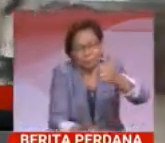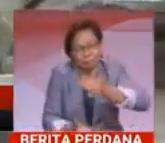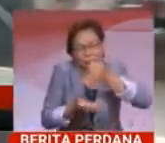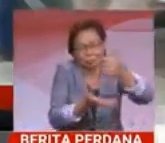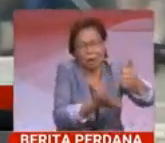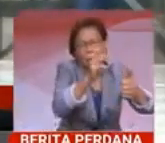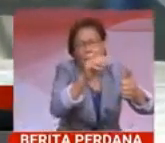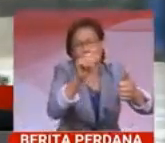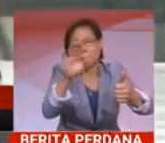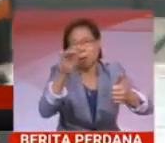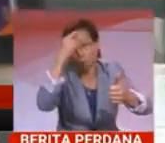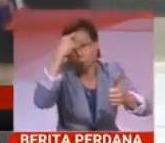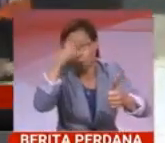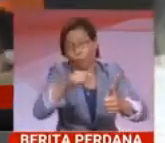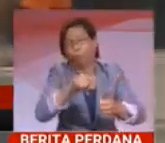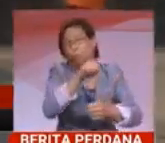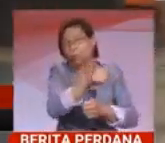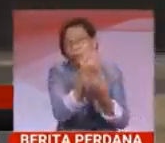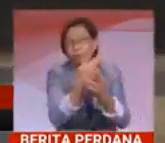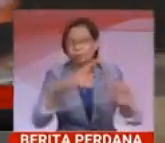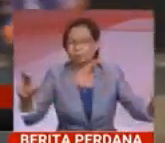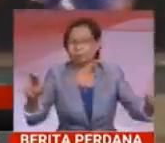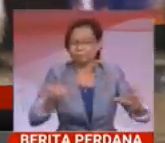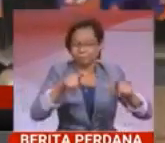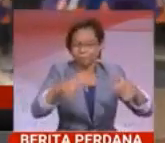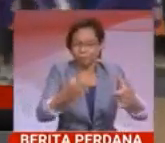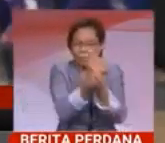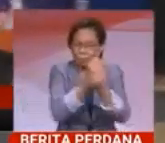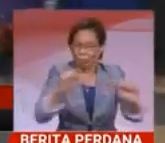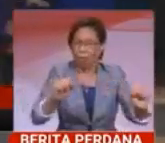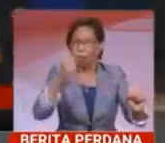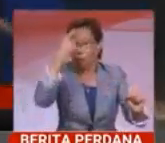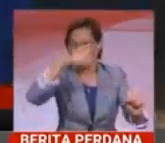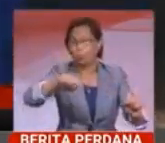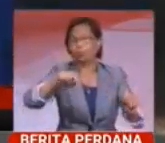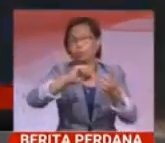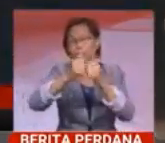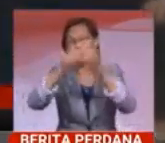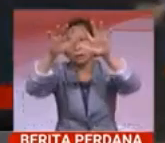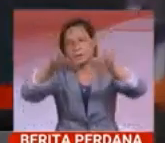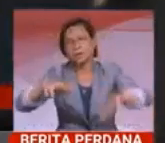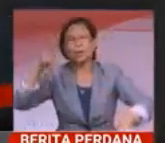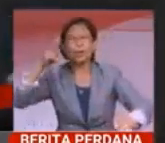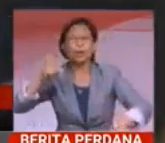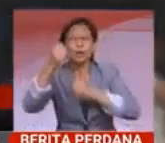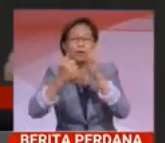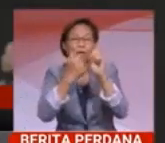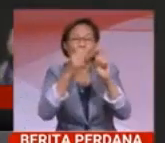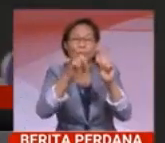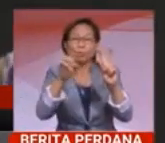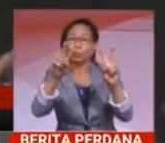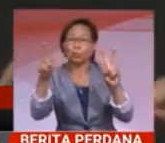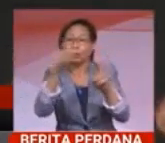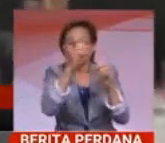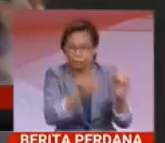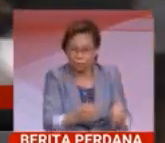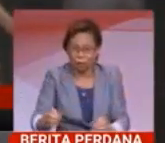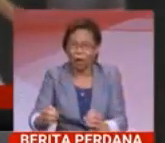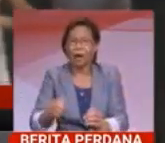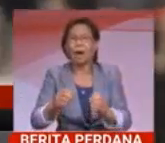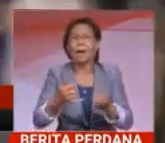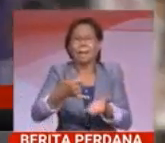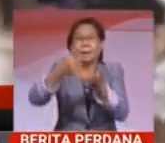maba bagi membolehkan mereka mempersiapkan pasukan untuk kesukaan si b6 2021 dengan menghancurkan piala